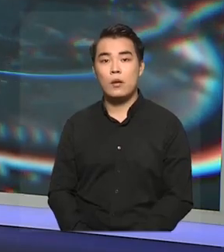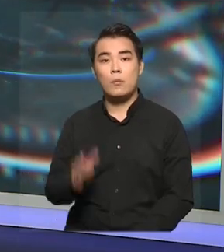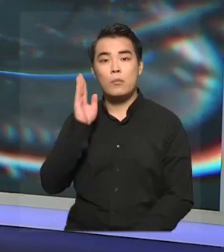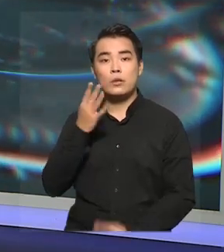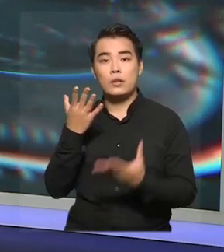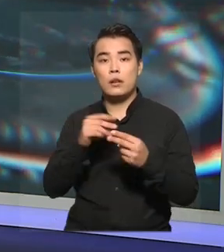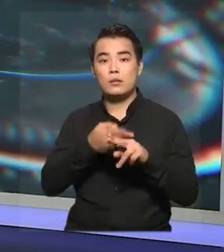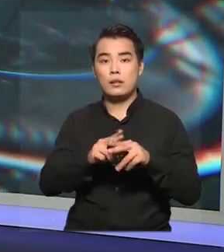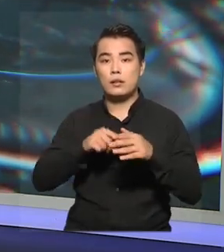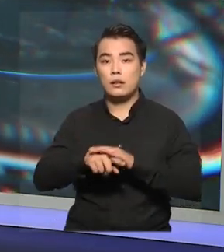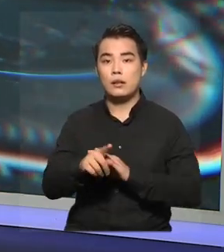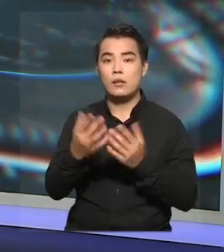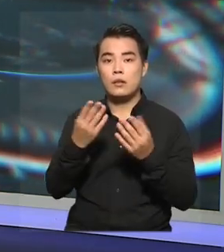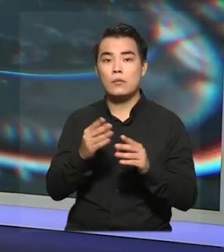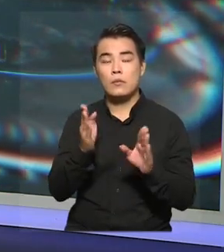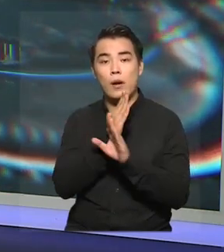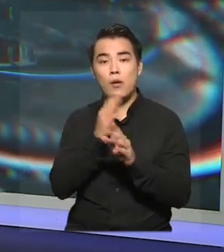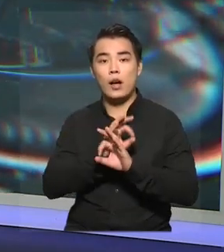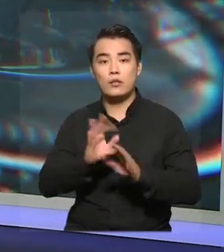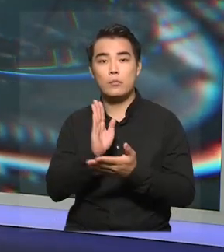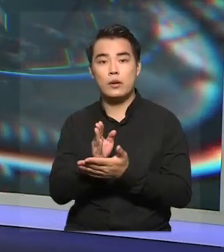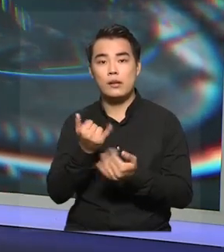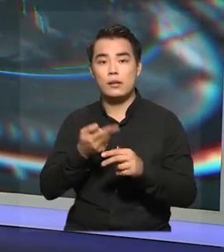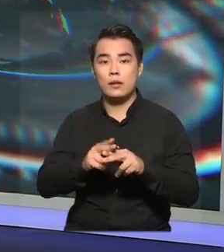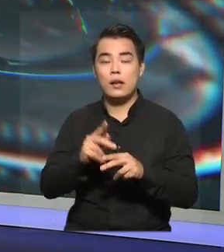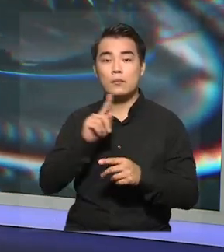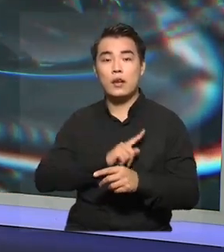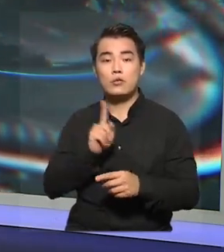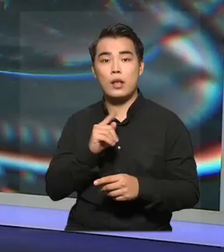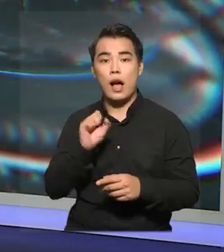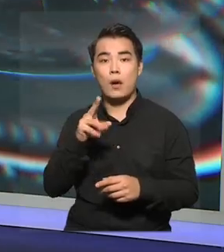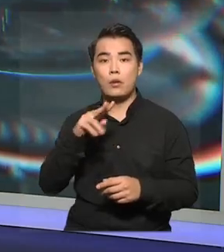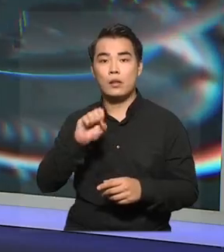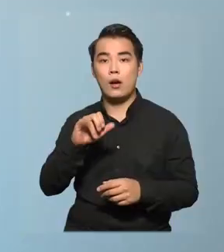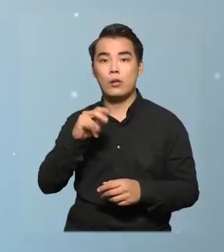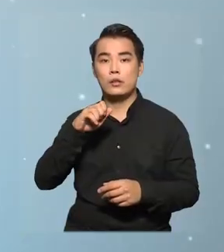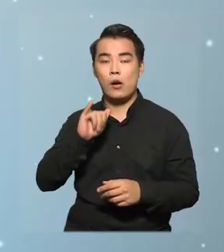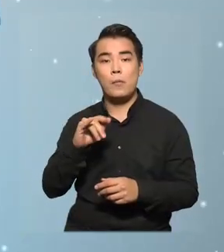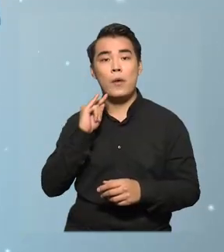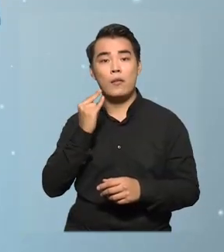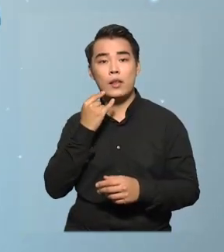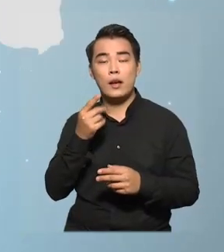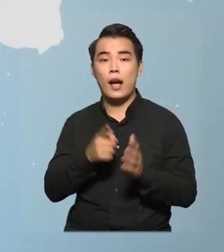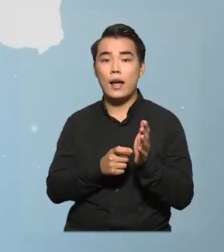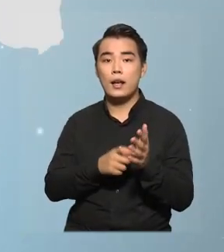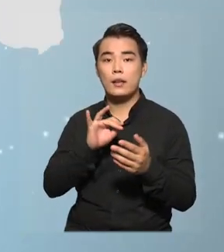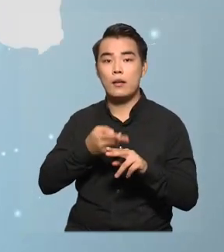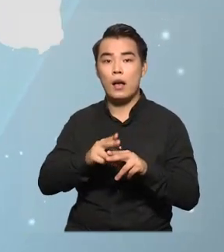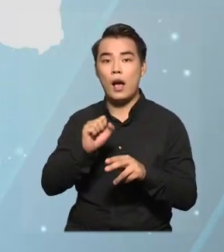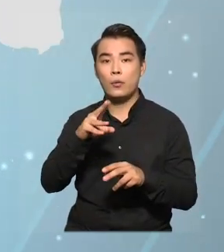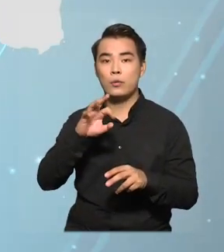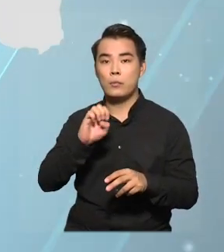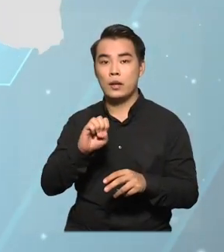Алдағы күндері елімізде күн райы құбылмалы болады. Қазгидрометтің мәліметінше Ақмола, Ұлытау, Павлодар, Қараған және